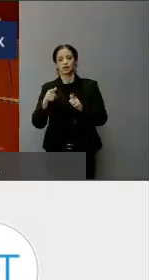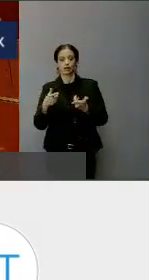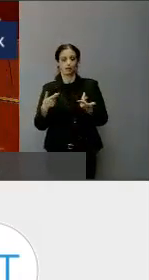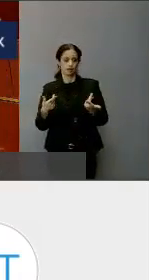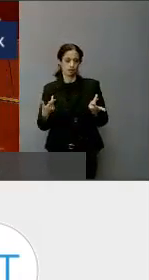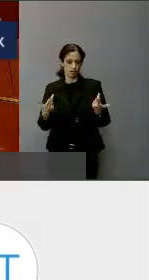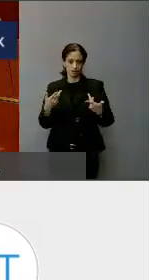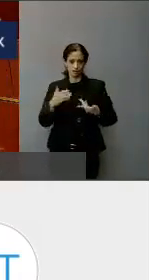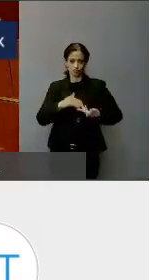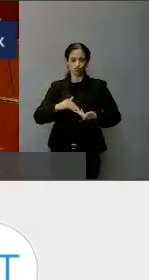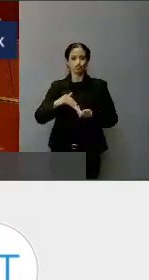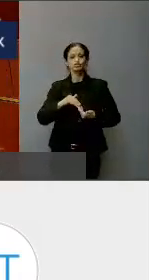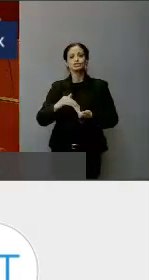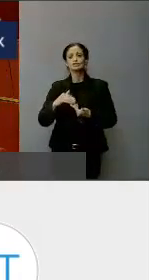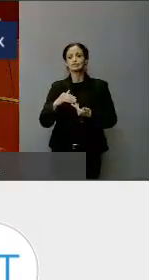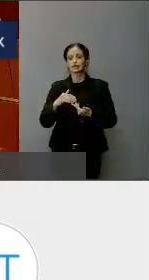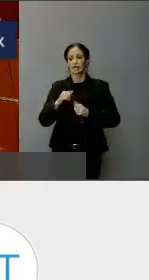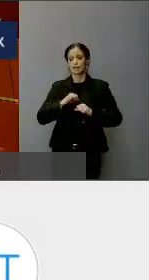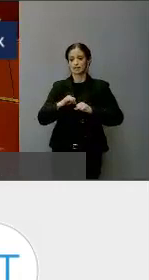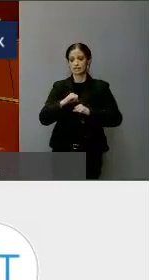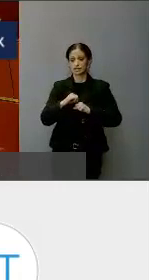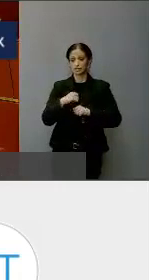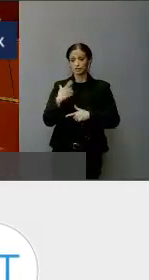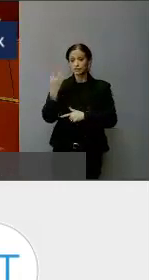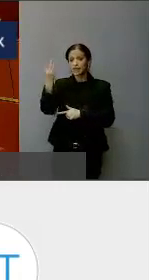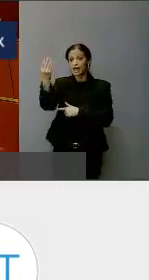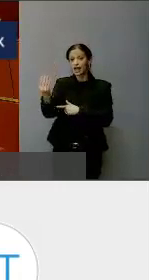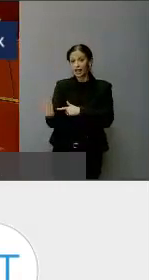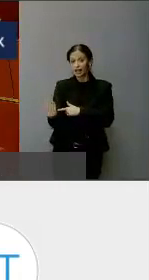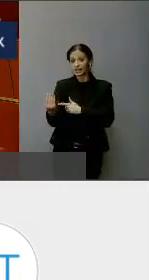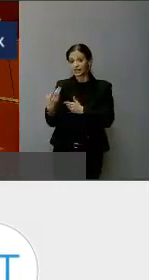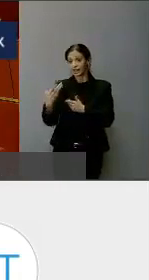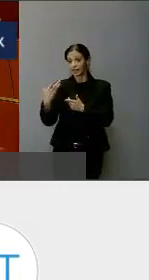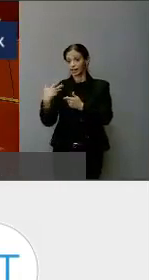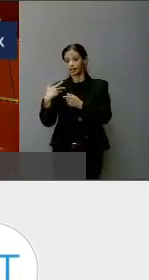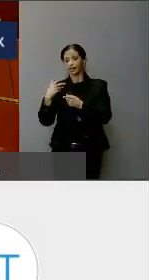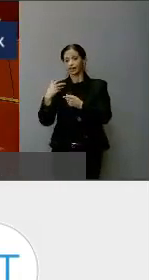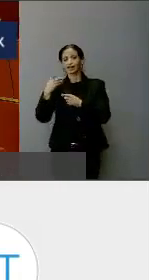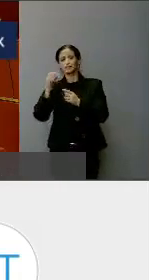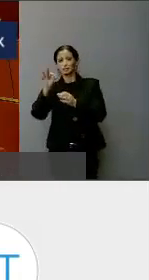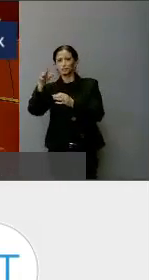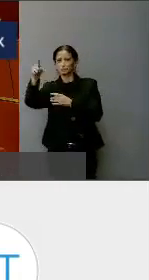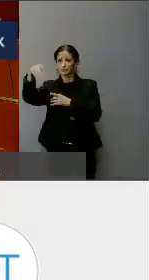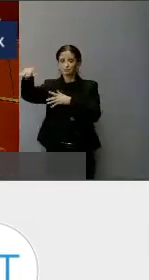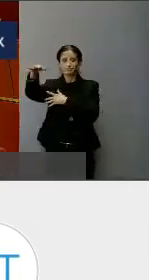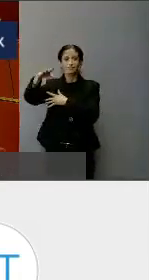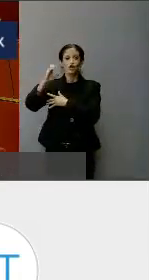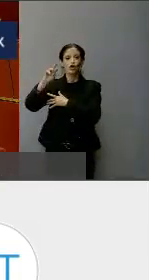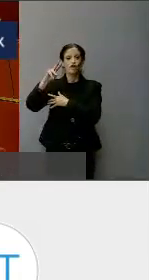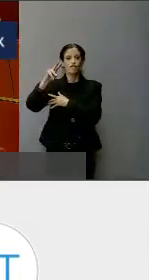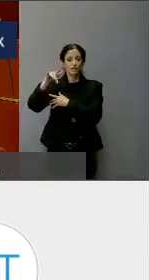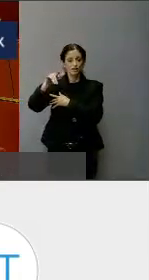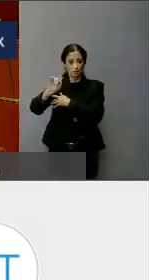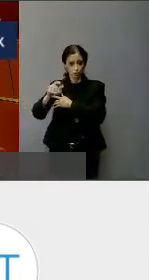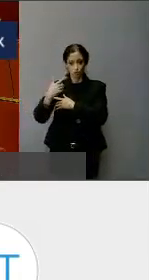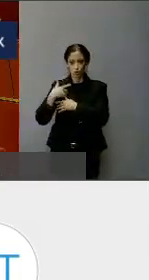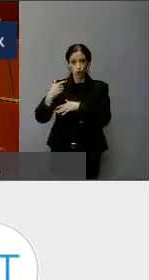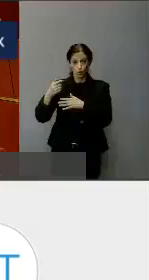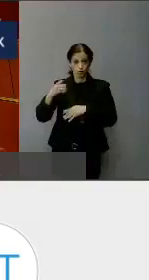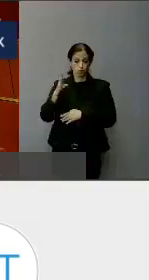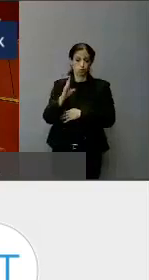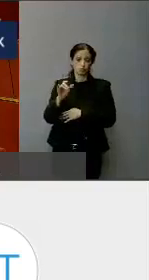presieduta da bucci a 400 metri da qui a corvetto ha scritto a bucci diceva guarda che non si può fare